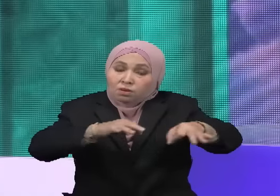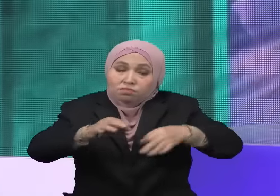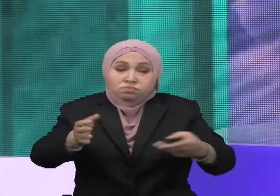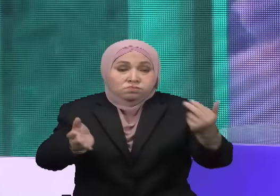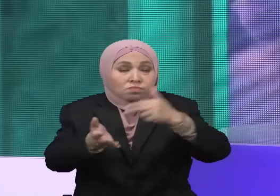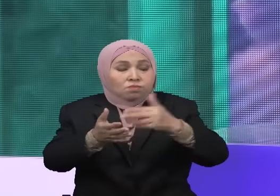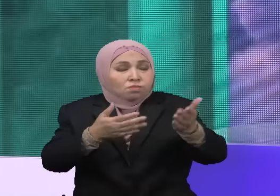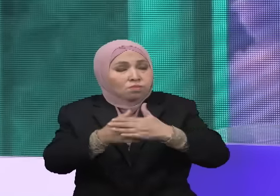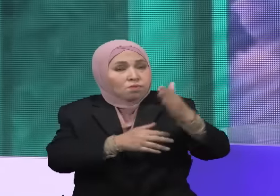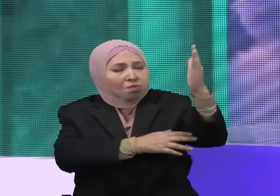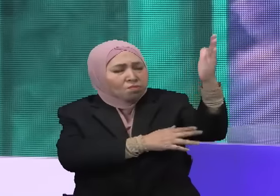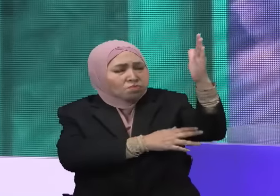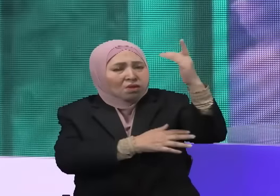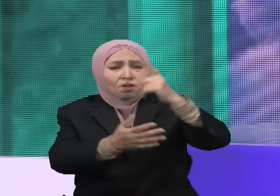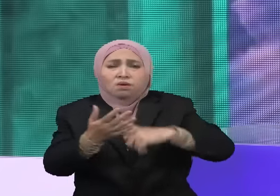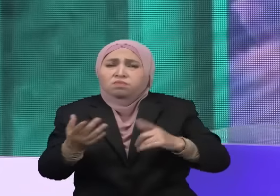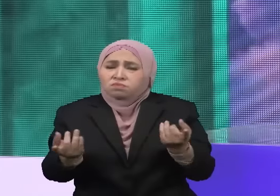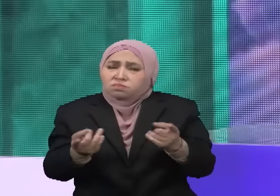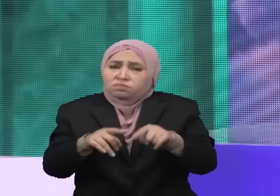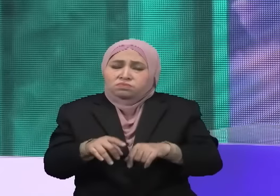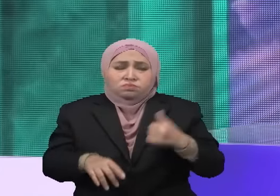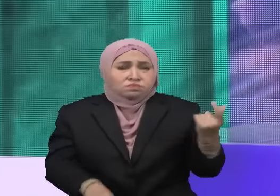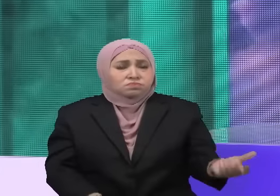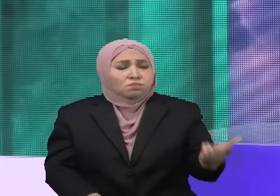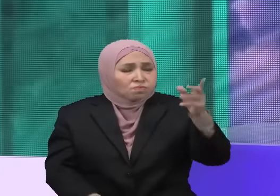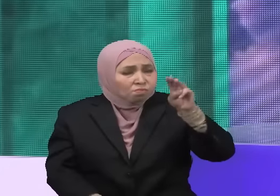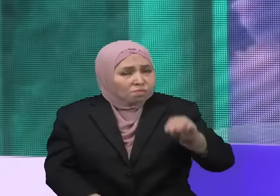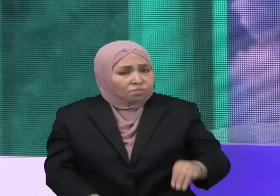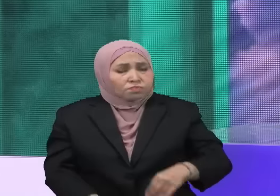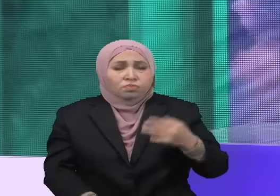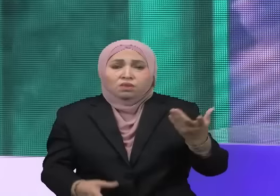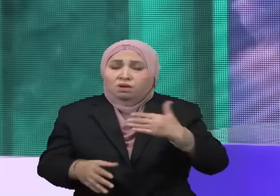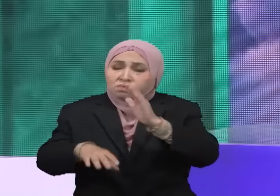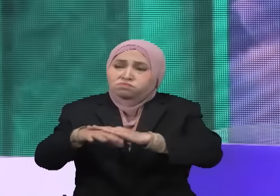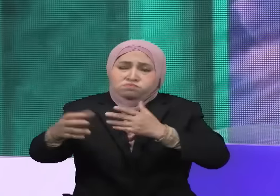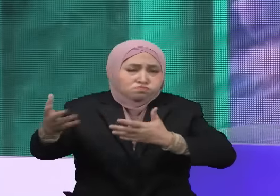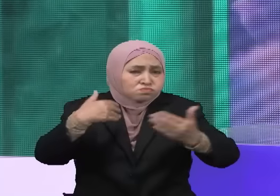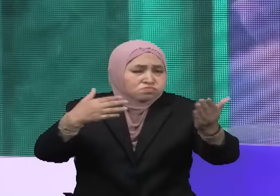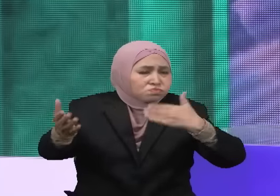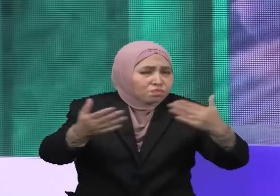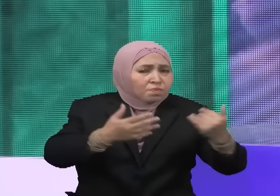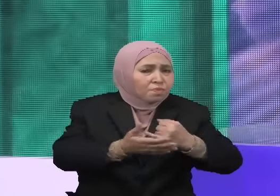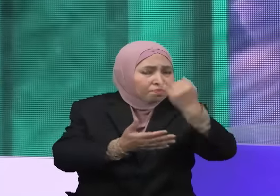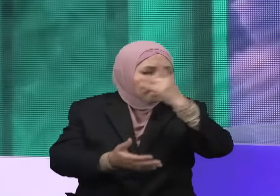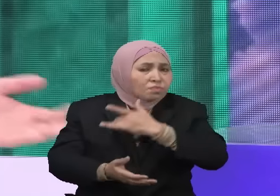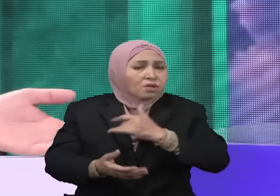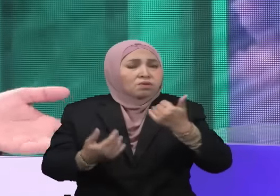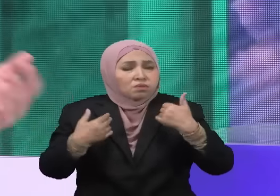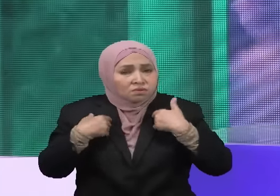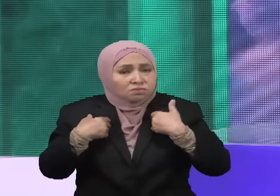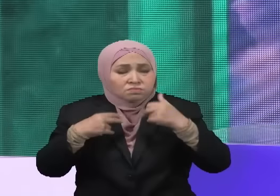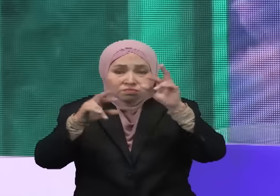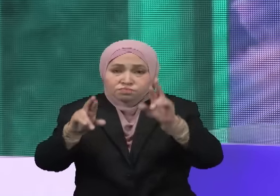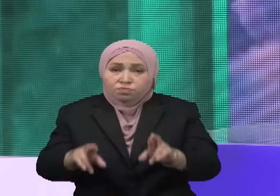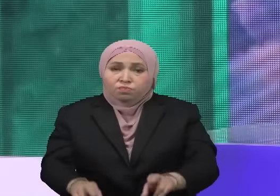balik, mensyarahkan balik apa yang pernah berlaku pada Nabi Musa. Apabila Nabi Musa nak mengajak orang kepada ilmu iman, ada